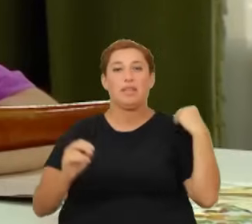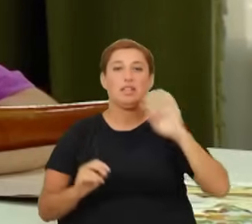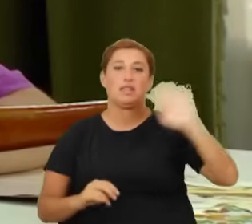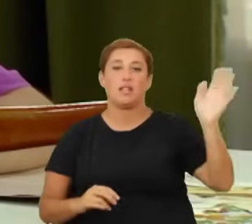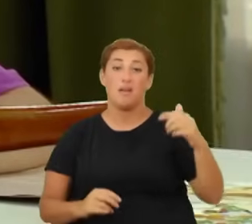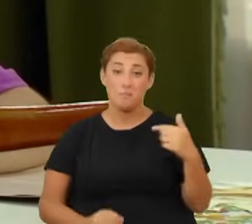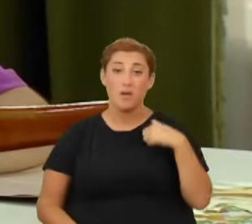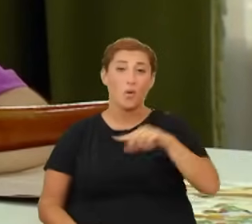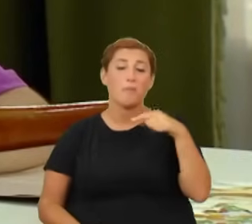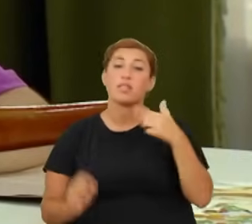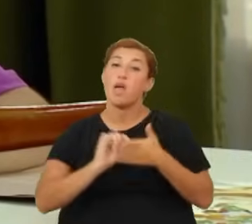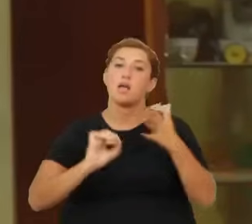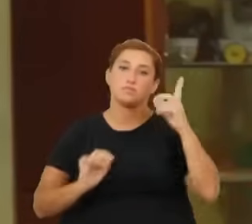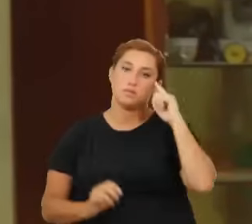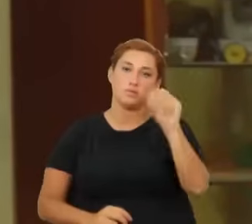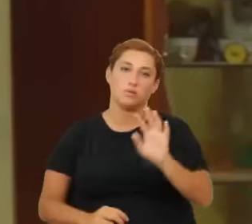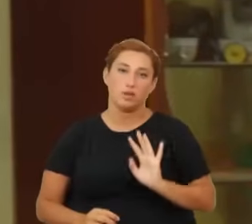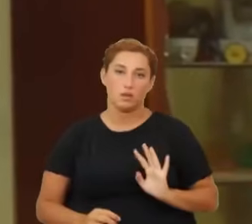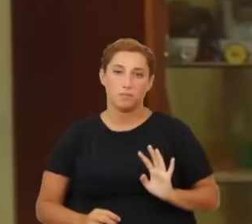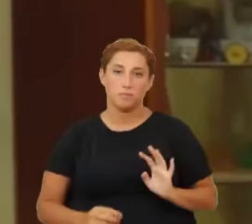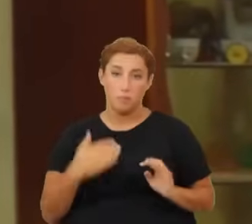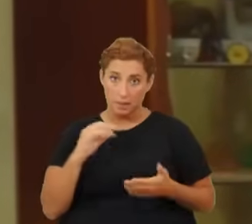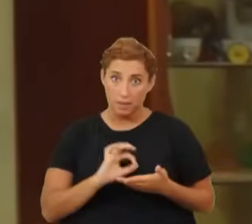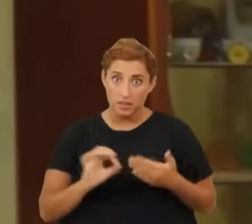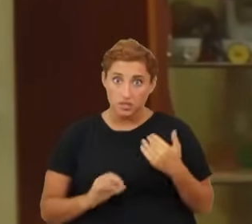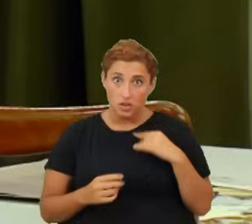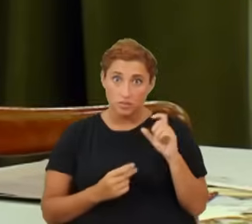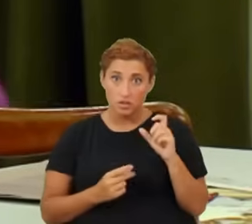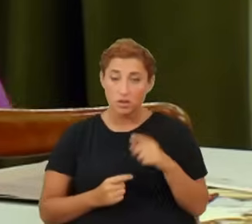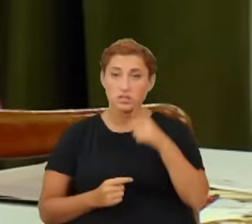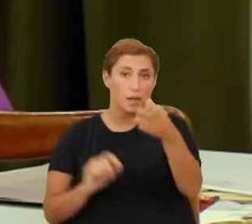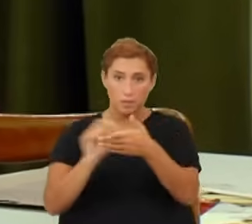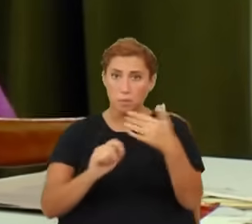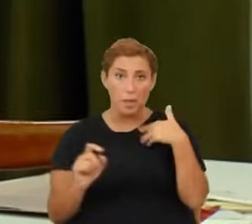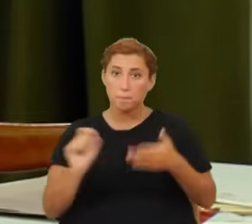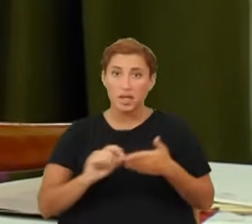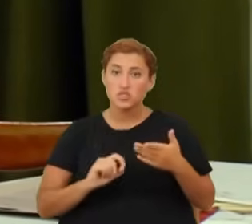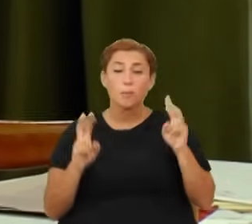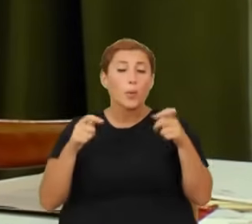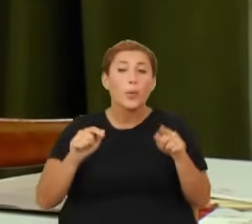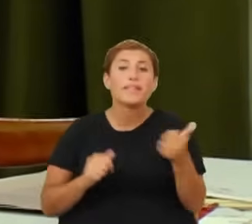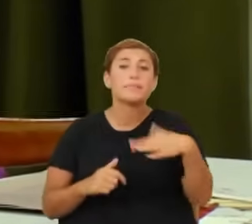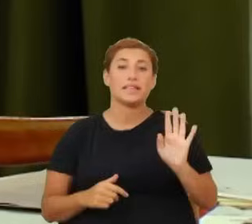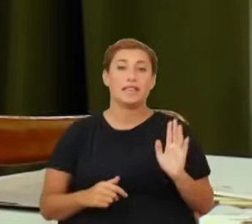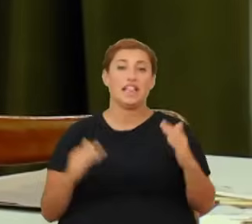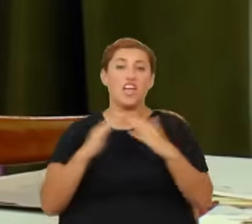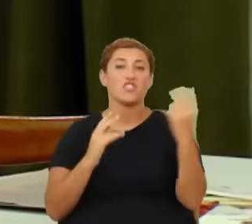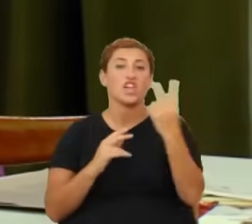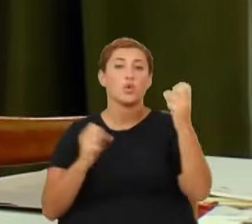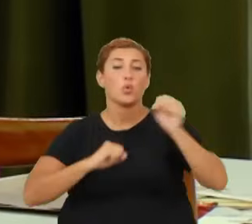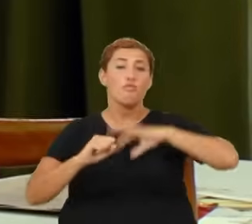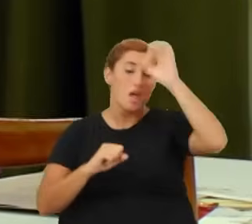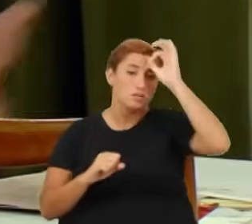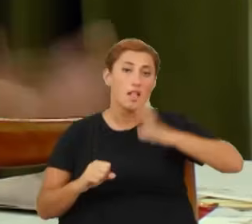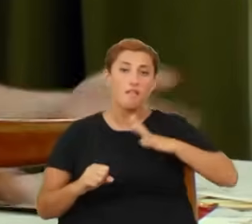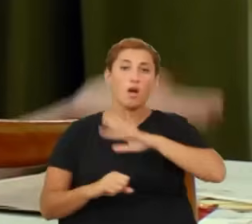Ben, ya onları ben yazmam, bak söyleyeyim. Ben mi yazacağım Çağatay? Ya sen mi yazacaksın, ben mi yazacağım meselesi değil ki anne. Evde iki tane üniversiteli